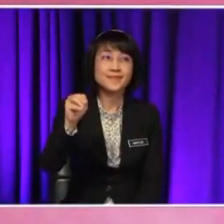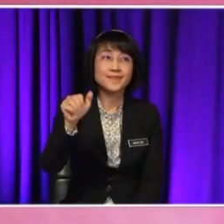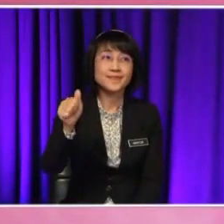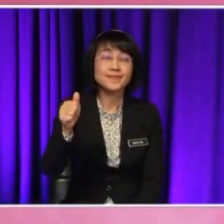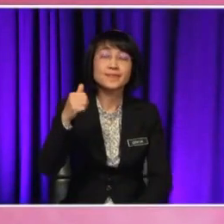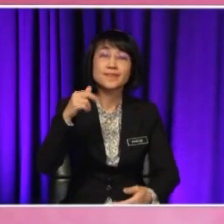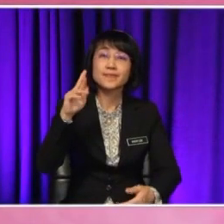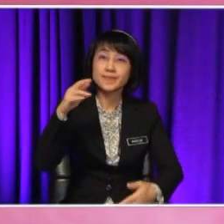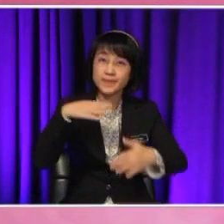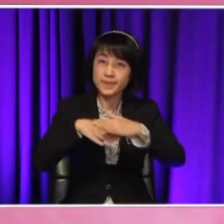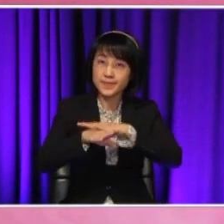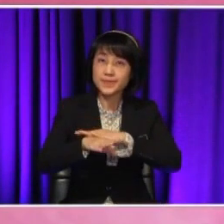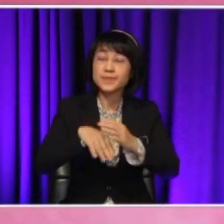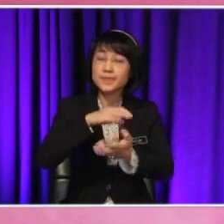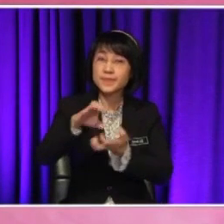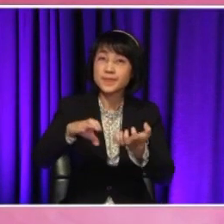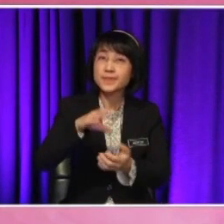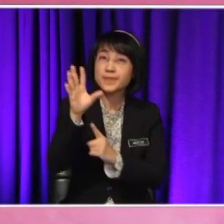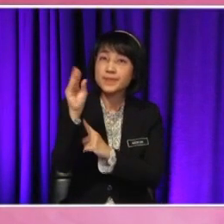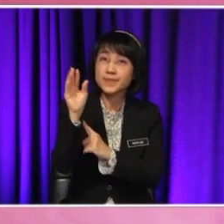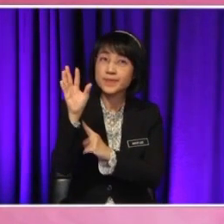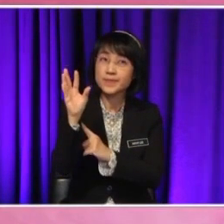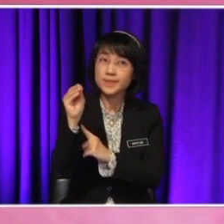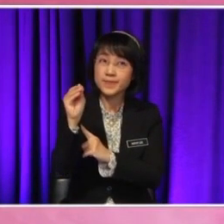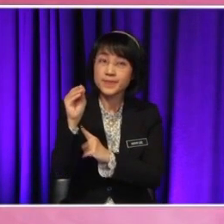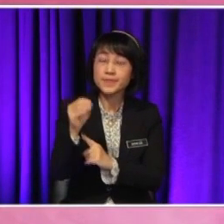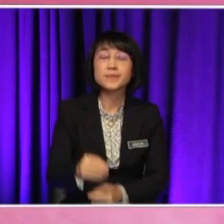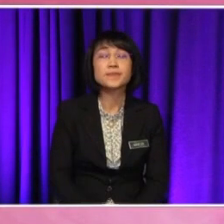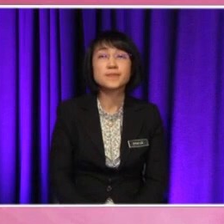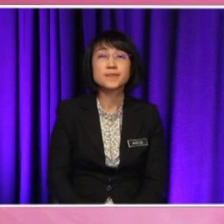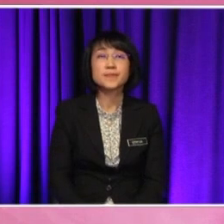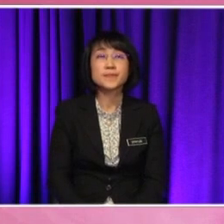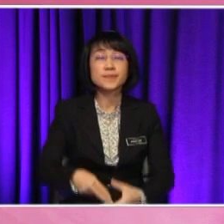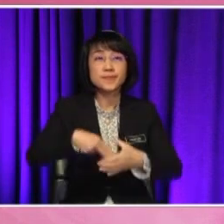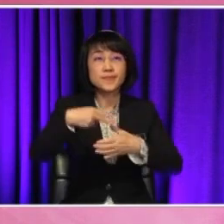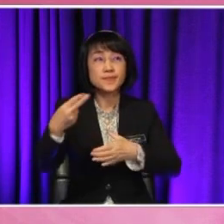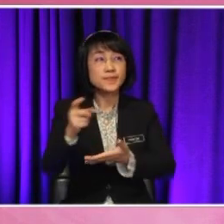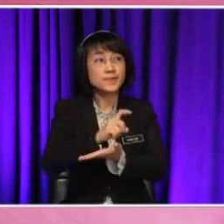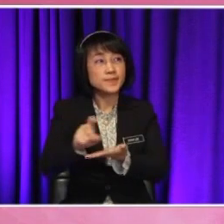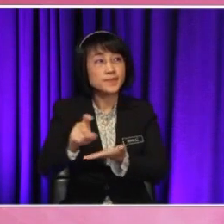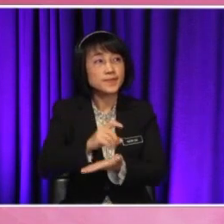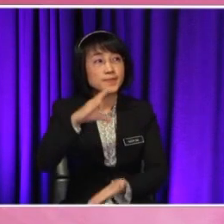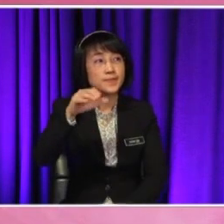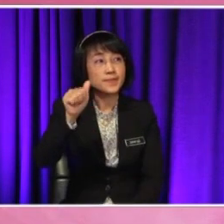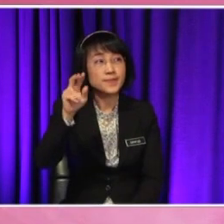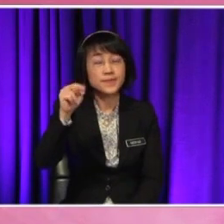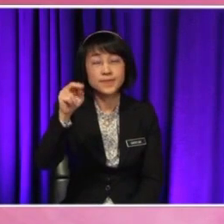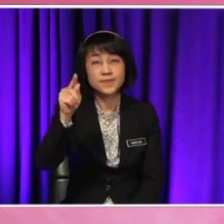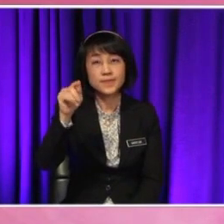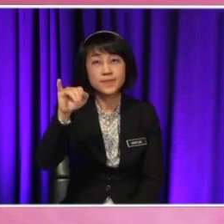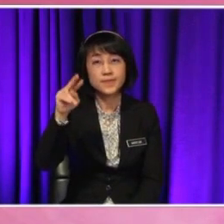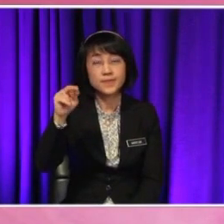lilin semasa proses menghasilkan batik canting. Yeah. Mengapakah proses di atas dilakukan? A,